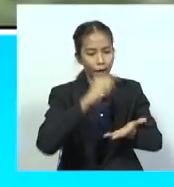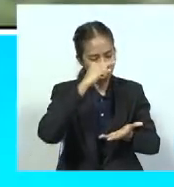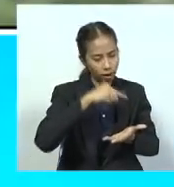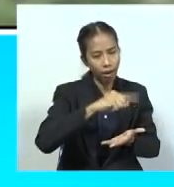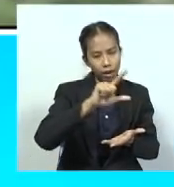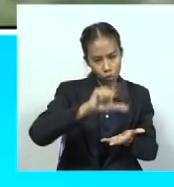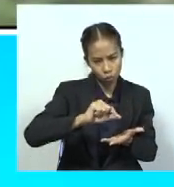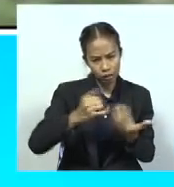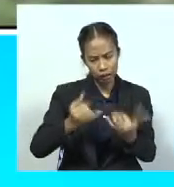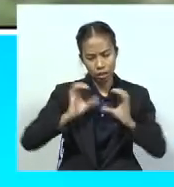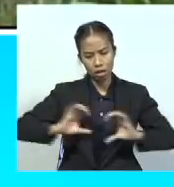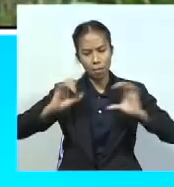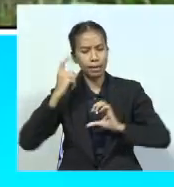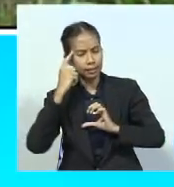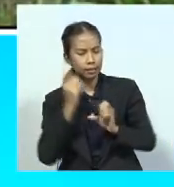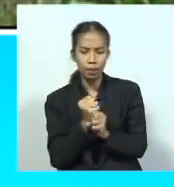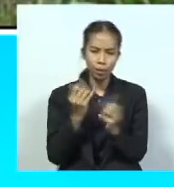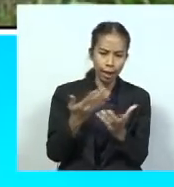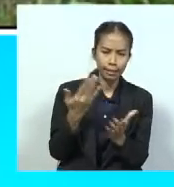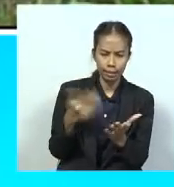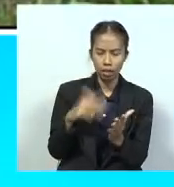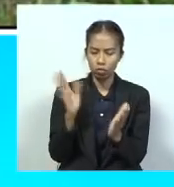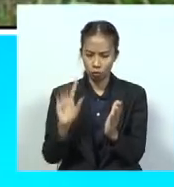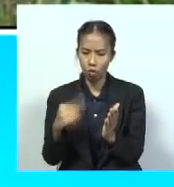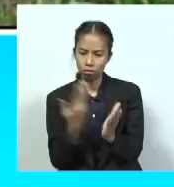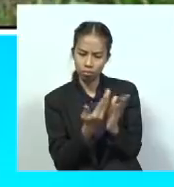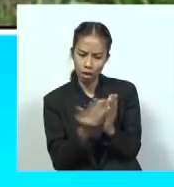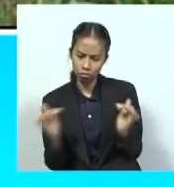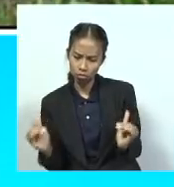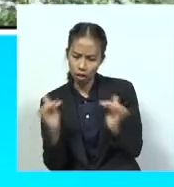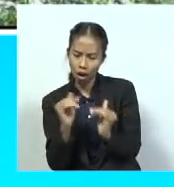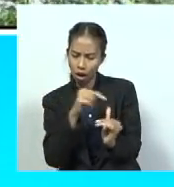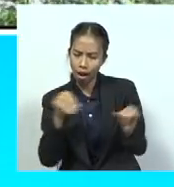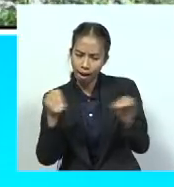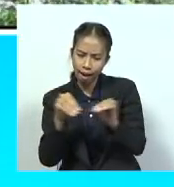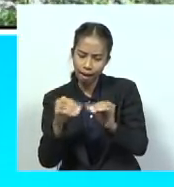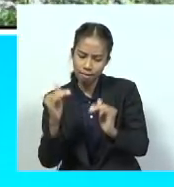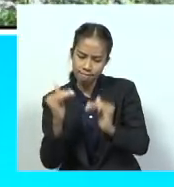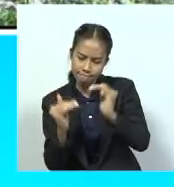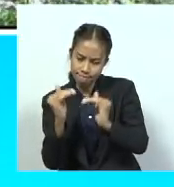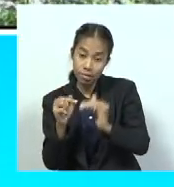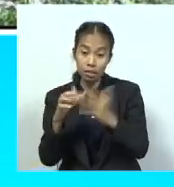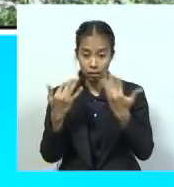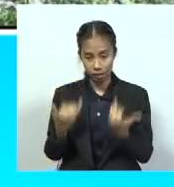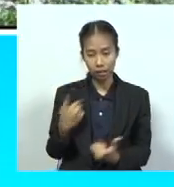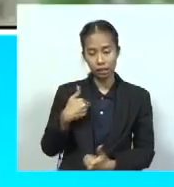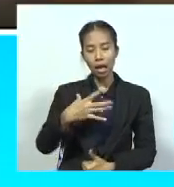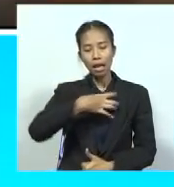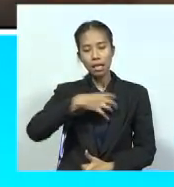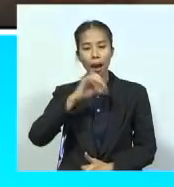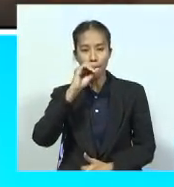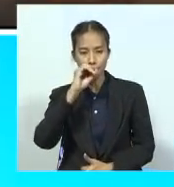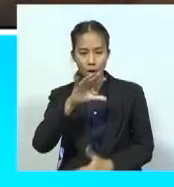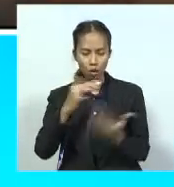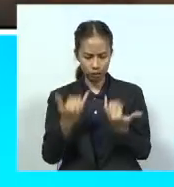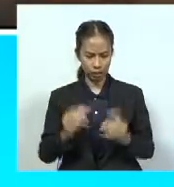รัฐบาลกำลังหาวิธีการทำให้ราคาใกล้เคียงกันนี่เป็นเหตุผลที่ผมอยากจะเรียนพี่น้องเกษตรกรนะครับว่